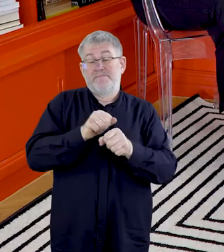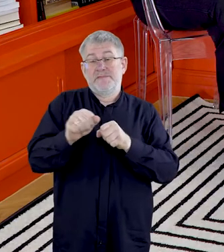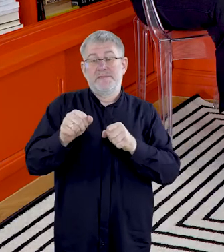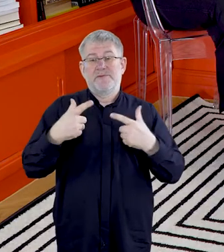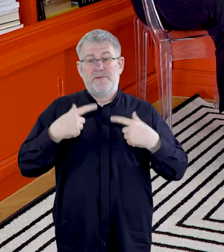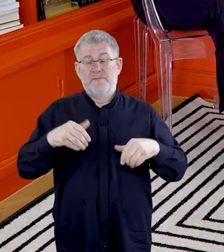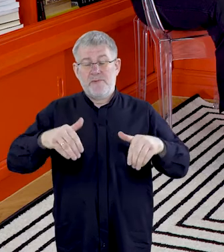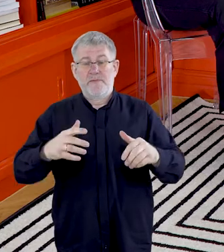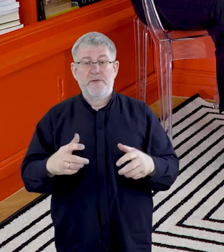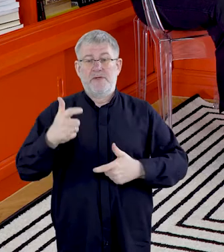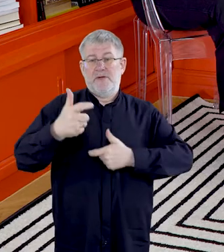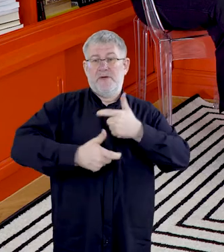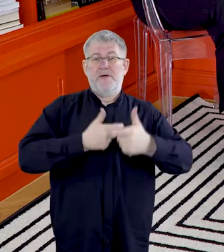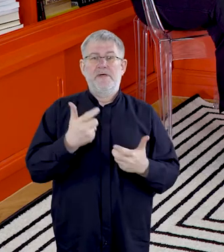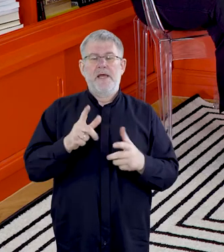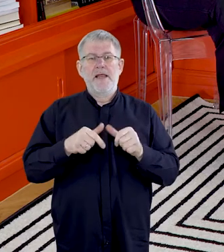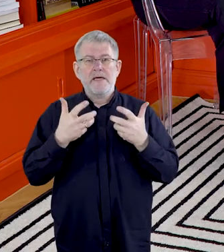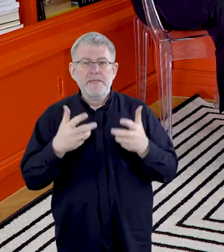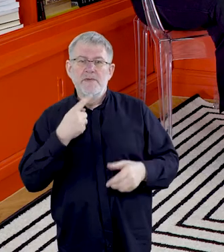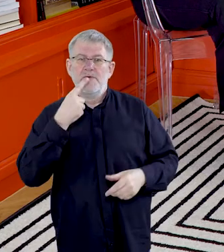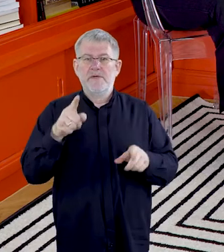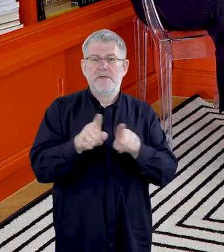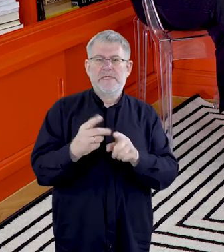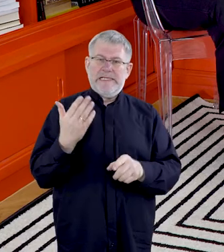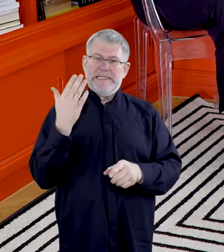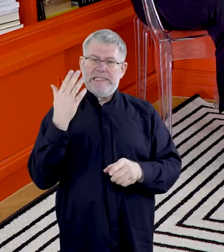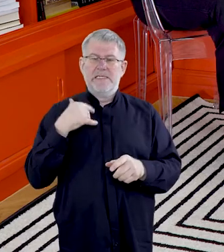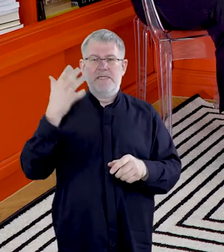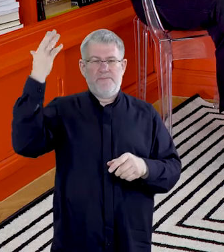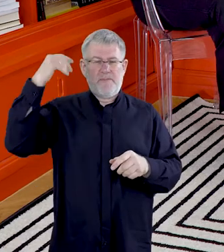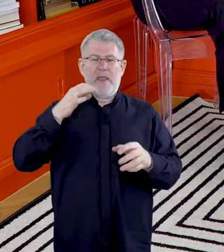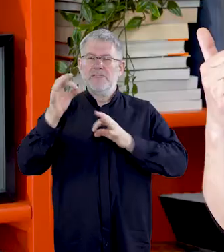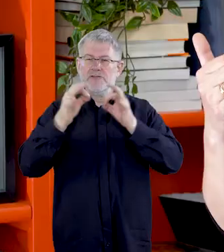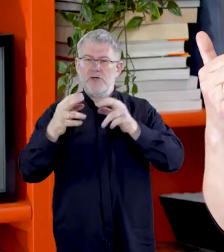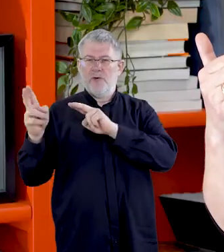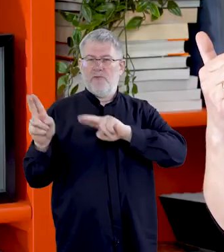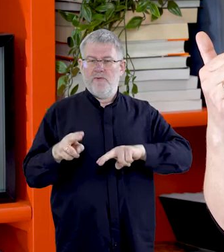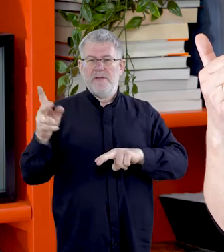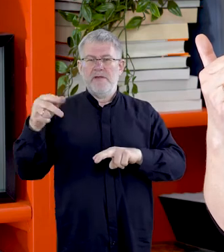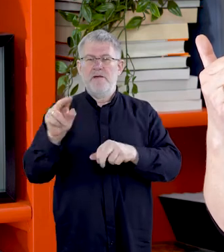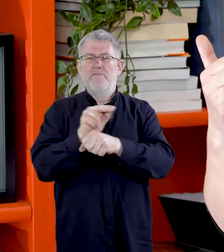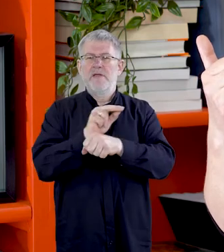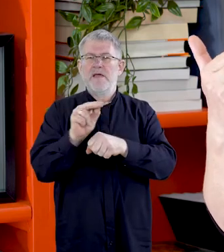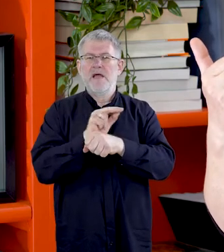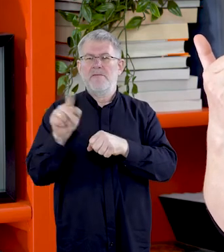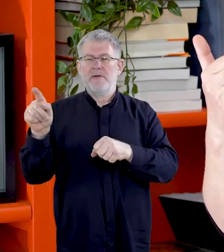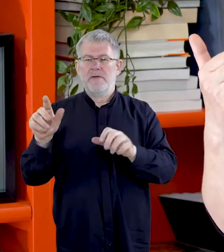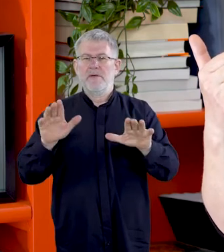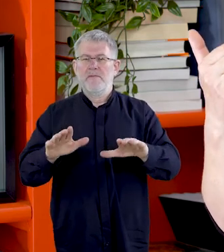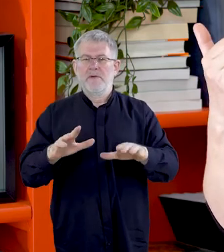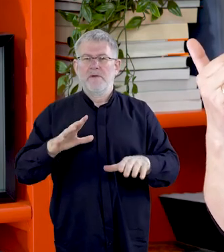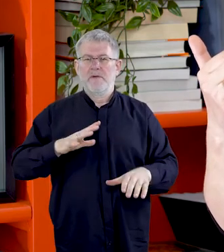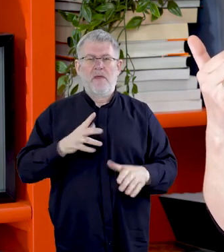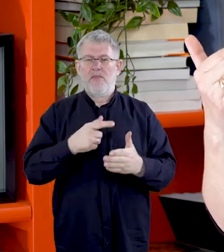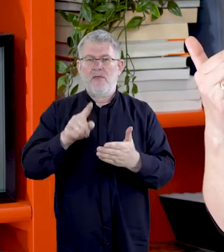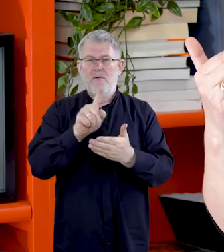mogliśmy zrobić. Ale chcę powiedzieć, że tamten pobyt ten terapeutyczny tego członka rodziny, proszę sobie wyobrazić, że